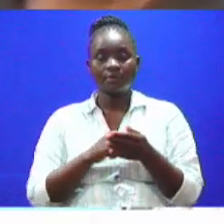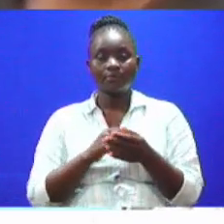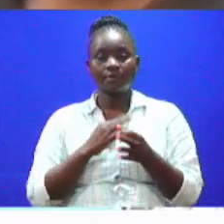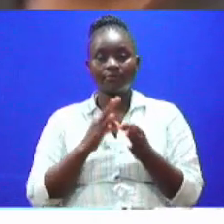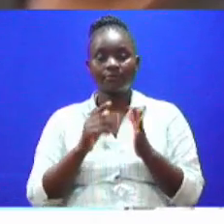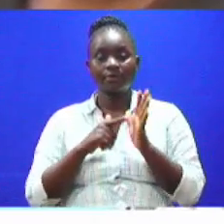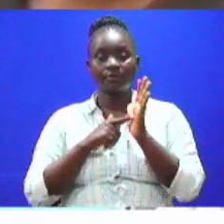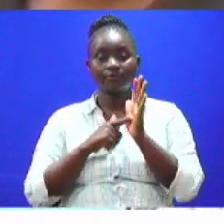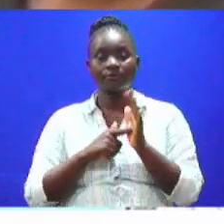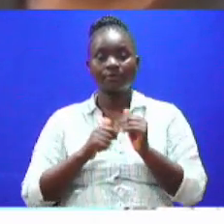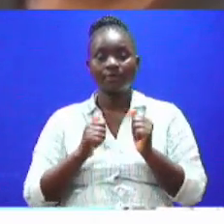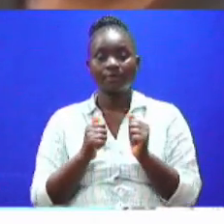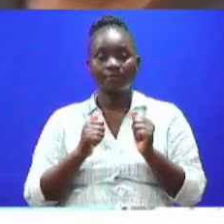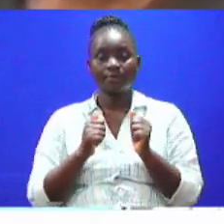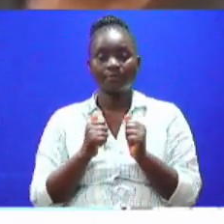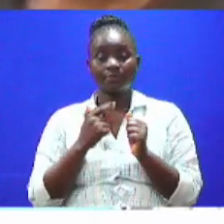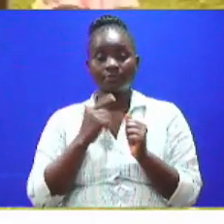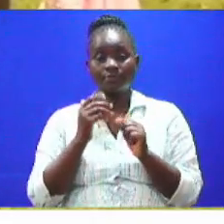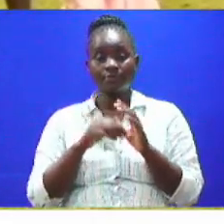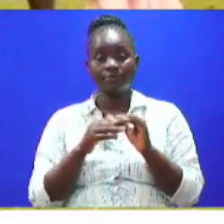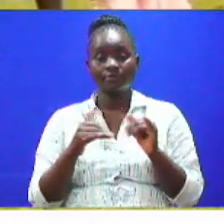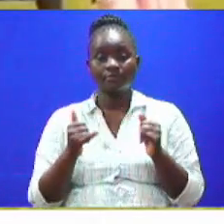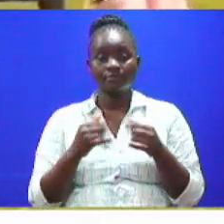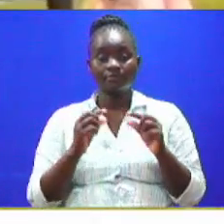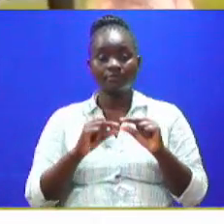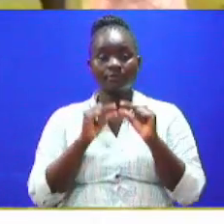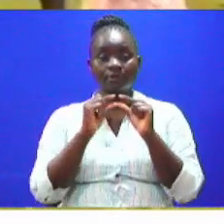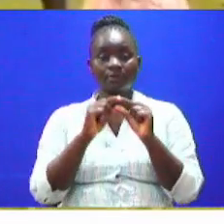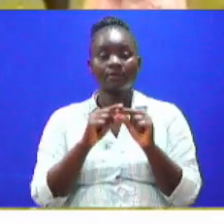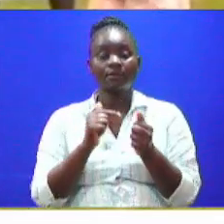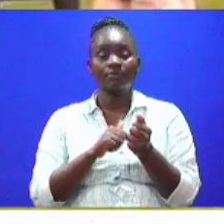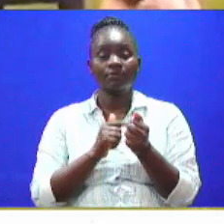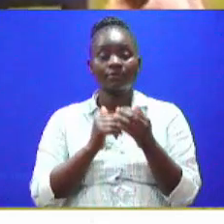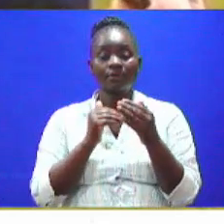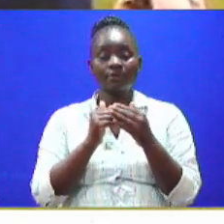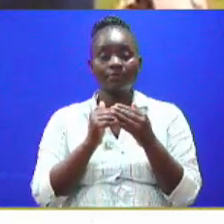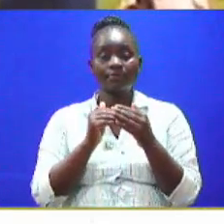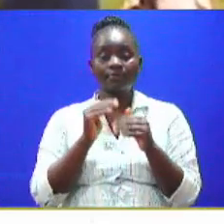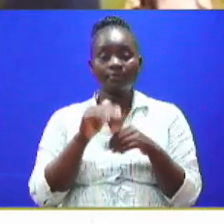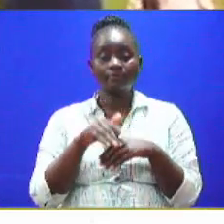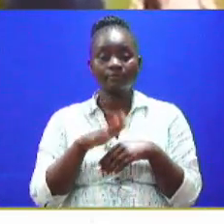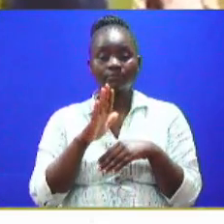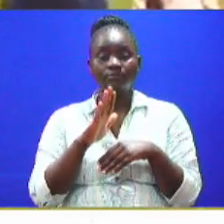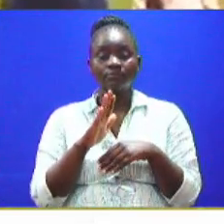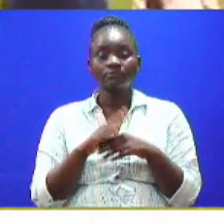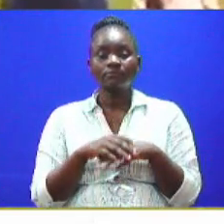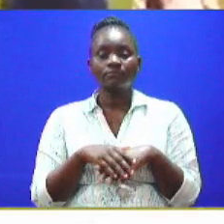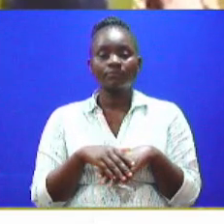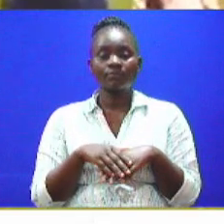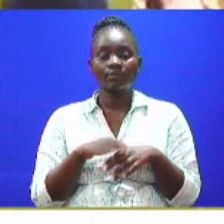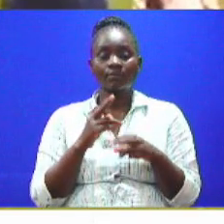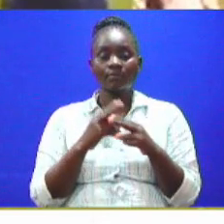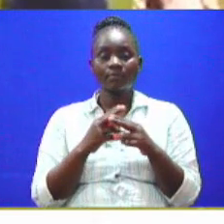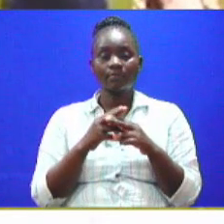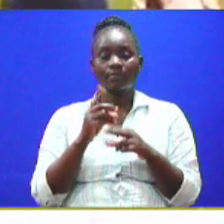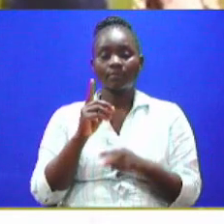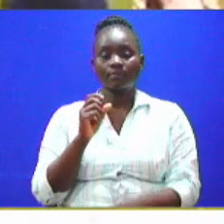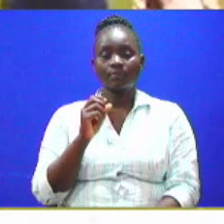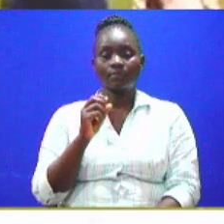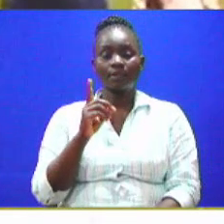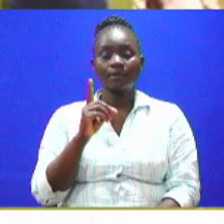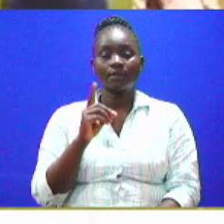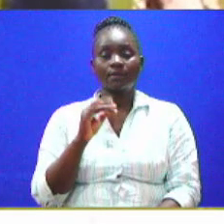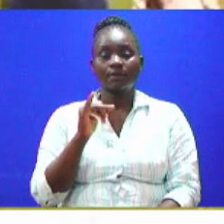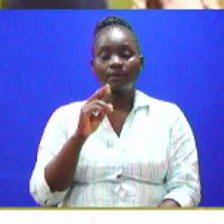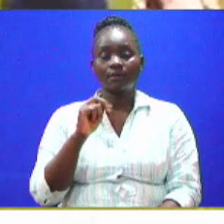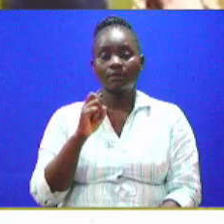orokirie omogokobo ase okonyolera obubweni angena sibali. Nkoro kudina kemborare kwa tole lige na